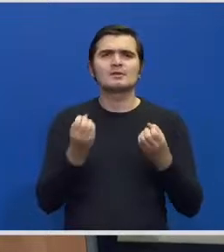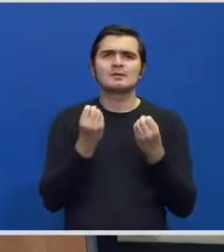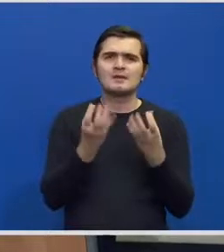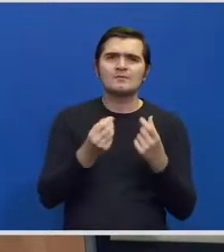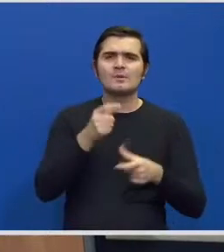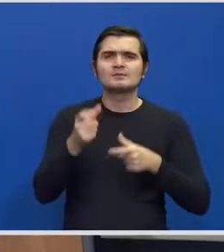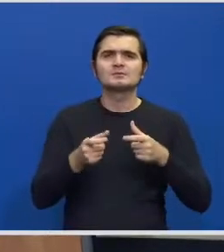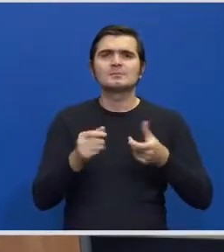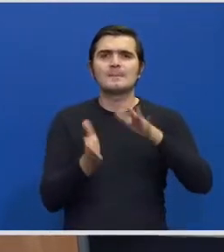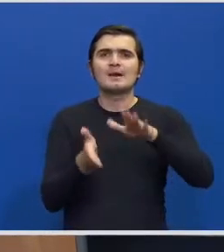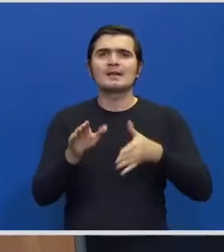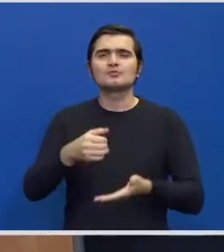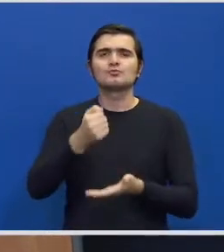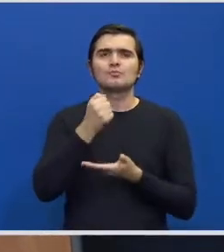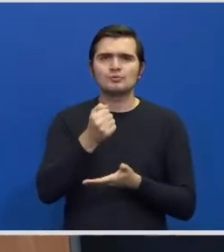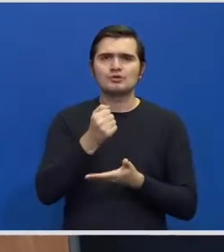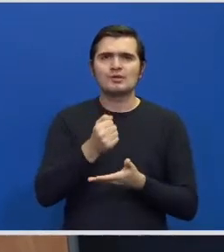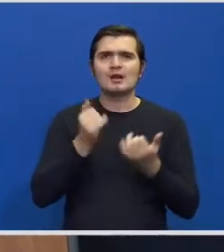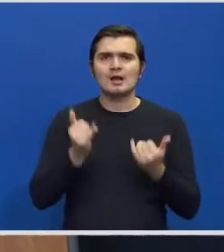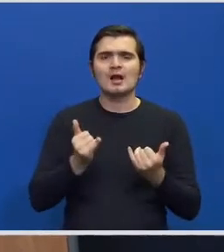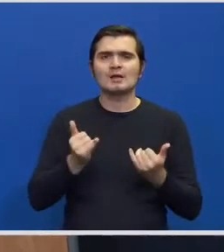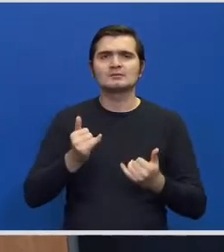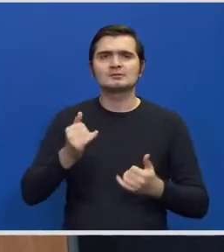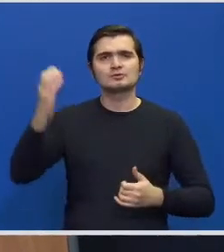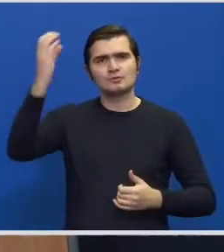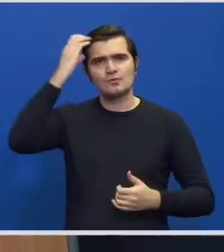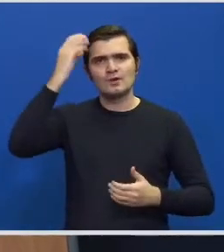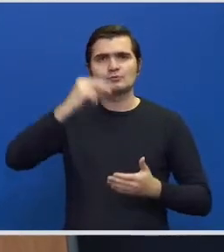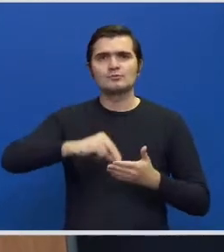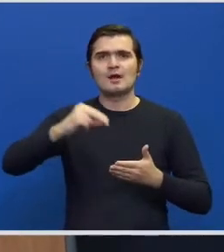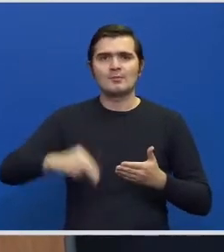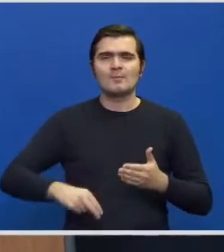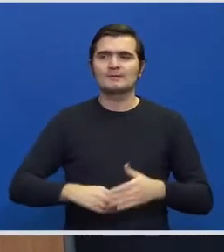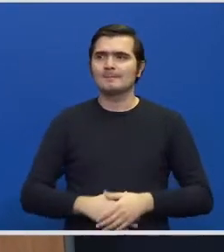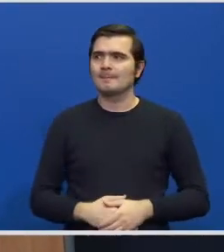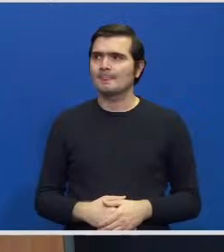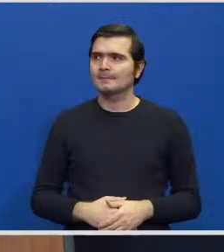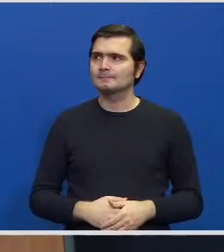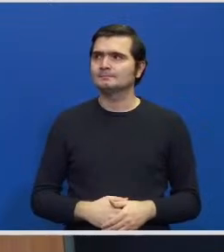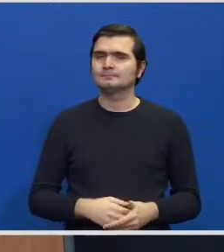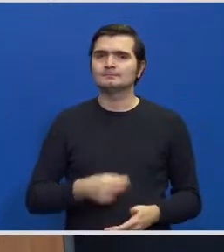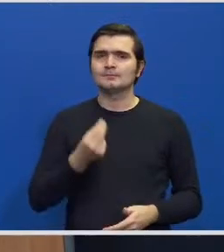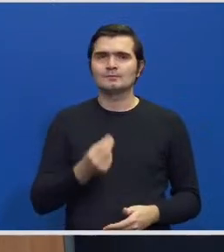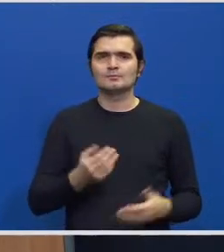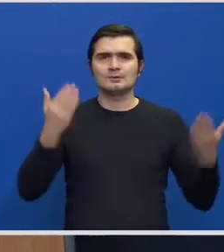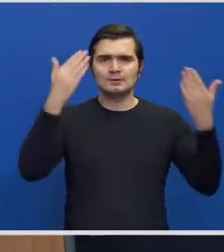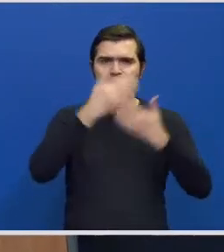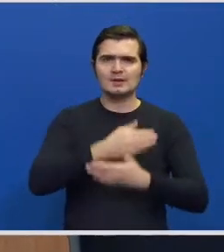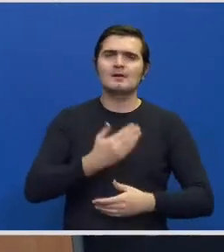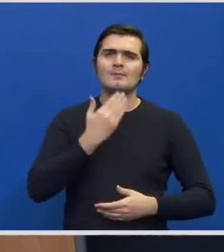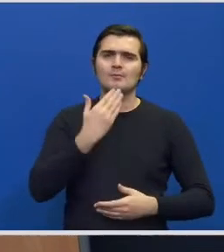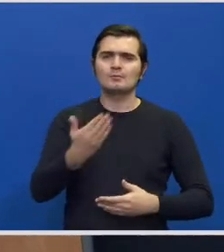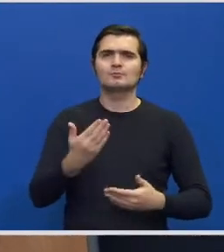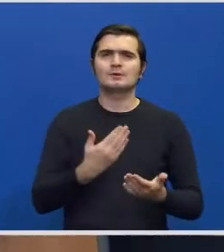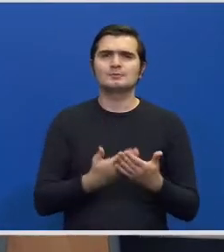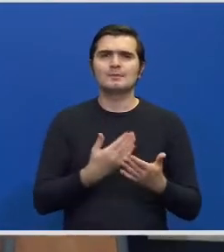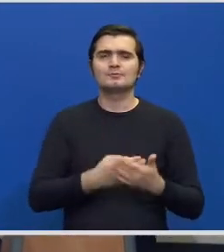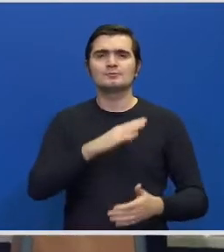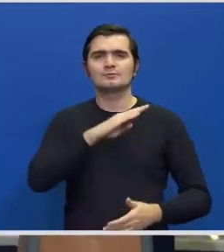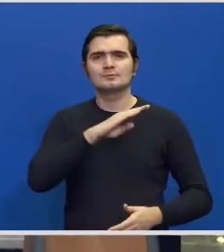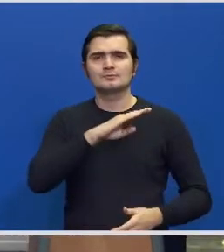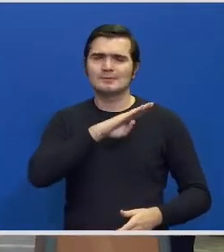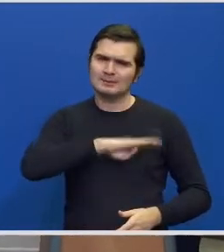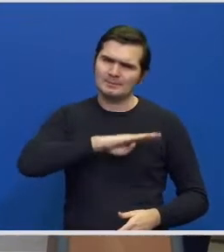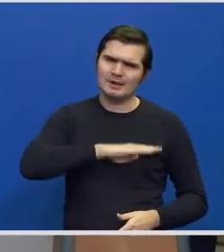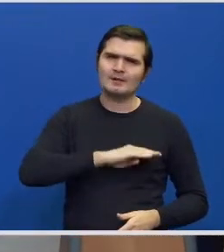toate detaliile privind pachetul bugetar pe care astăzi guvernul l-a aprobat. Domnul ministru, vă rog. Bună seara, mulțumesc,